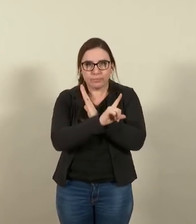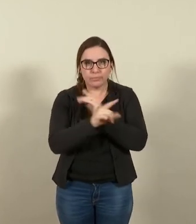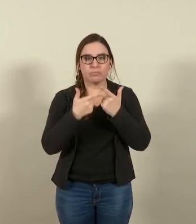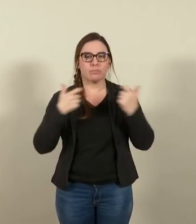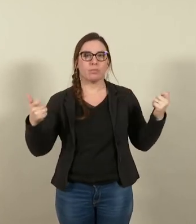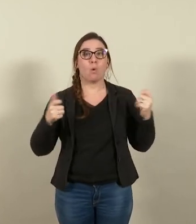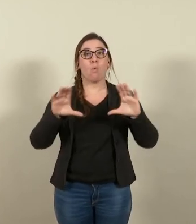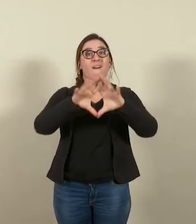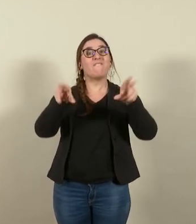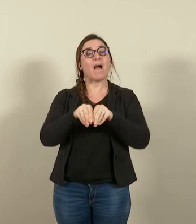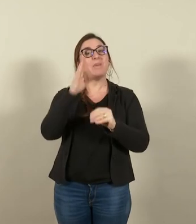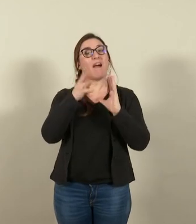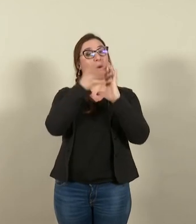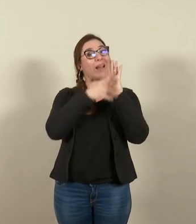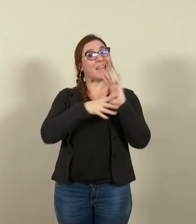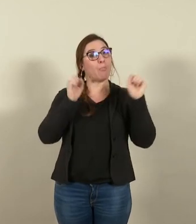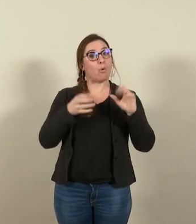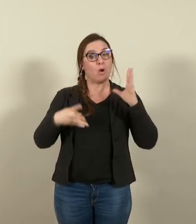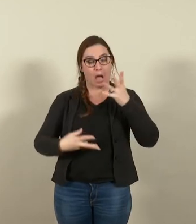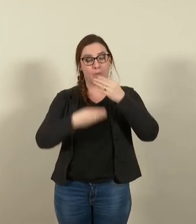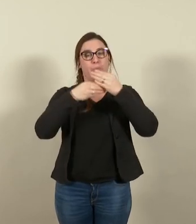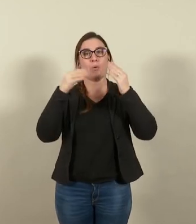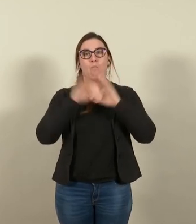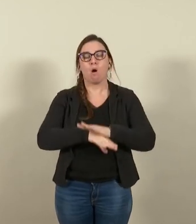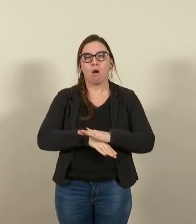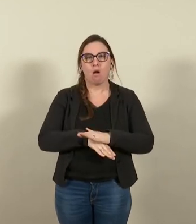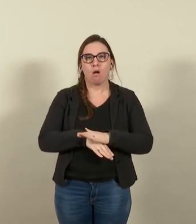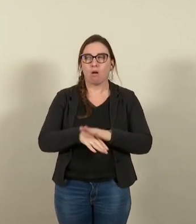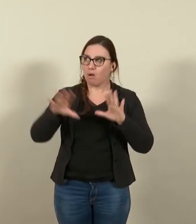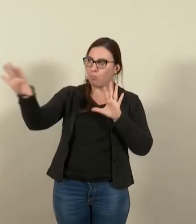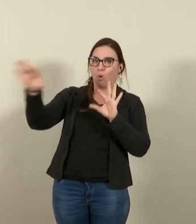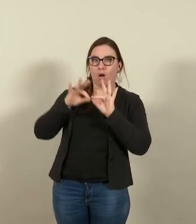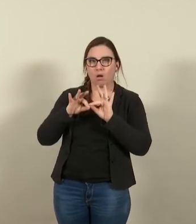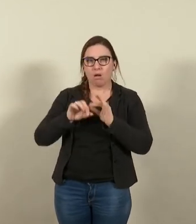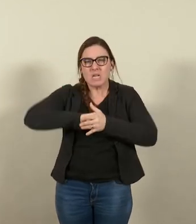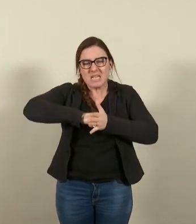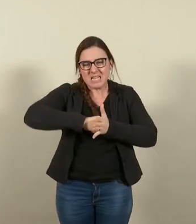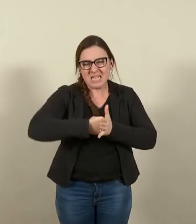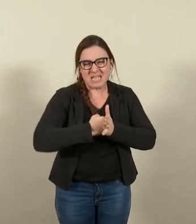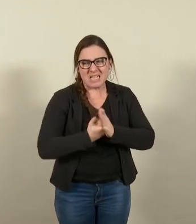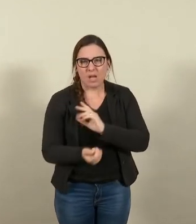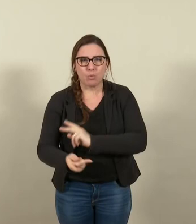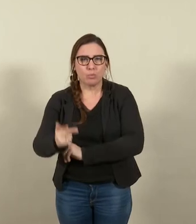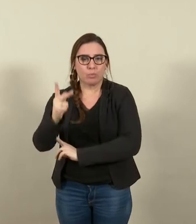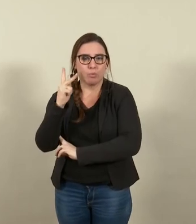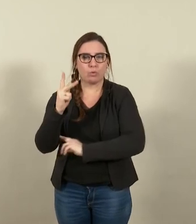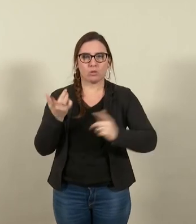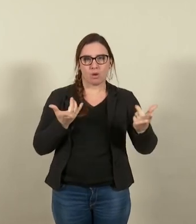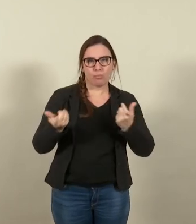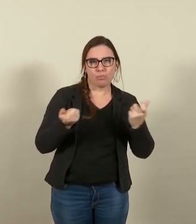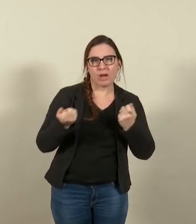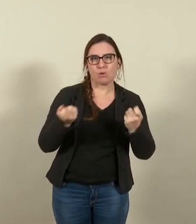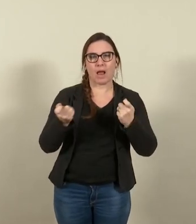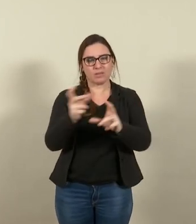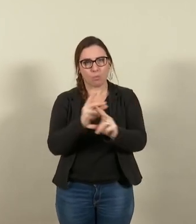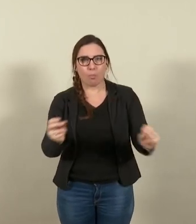regroupement familial il reste dans le texte des conditions toujours touour plus drastique de régularisation et